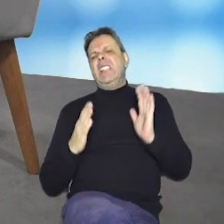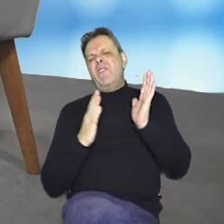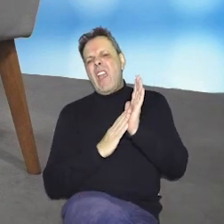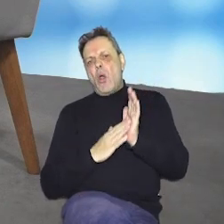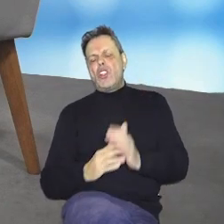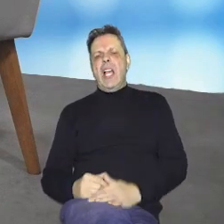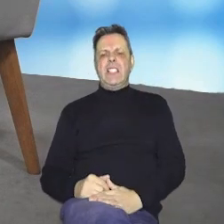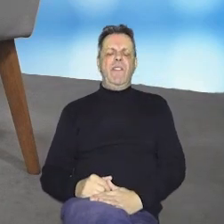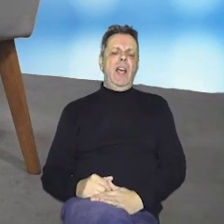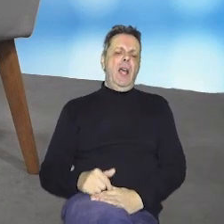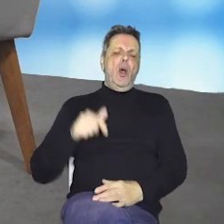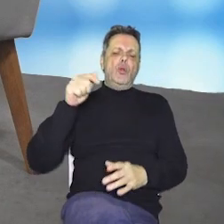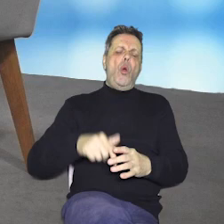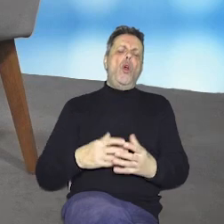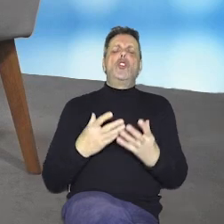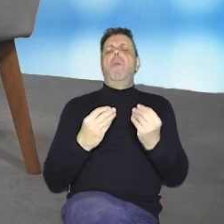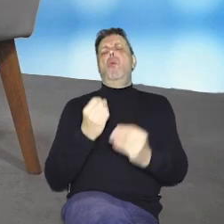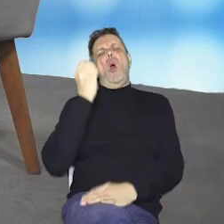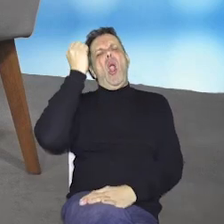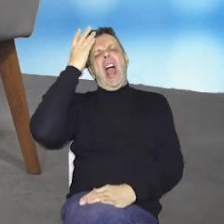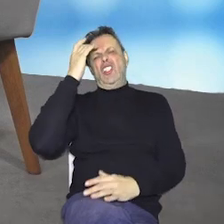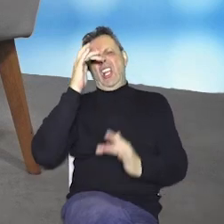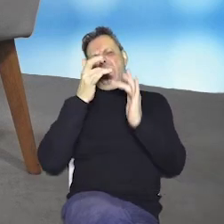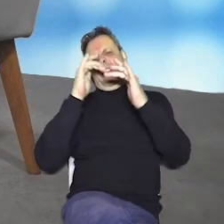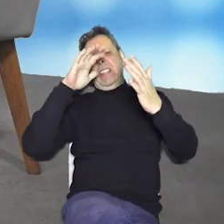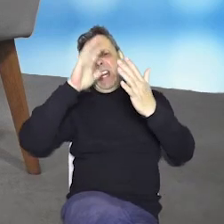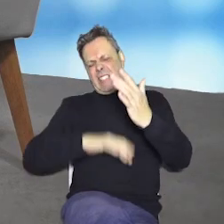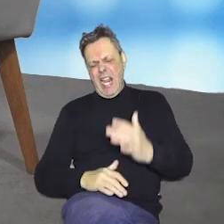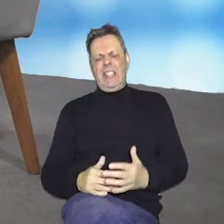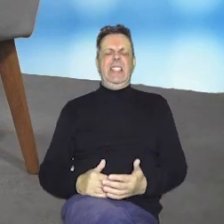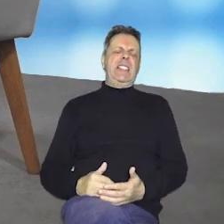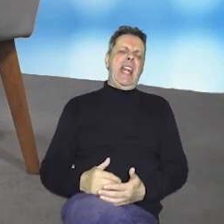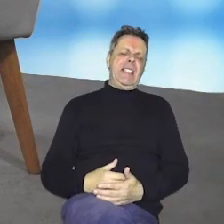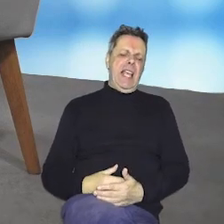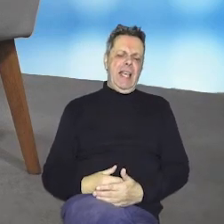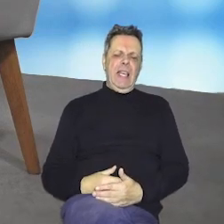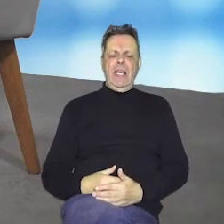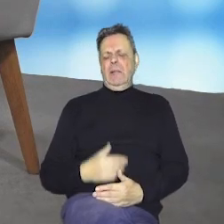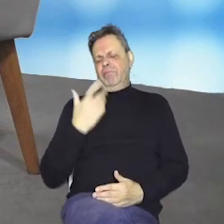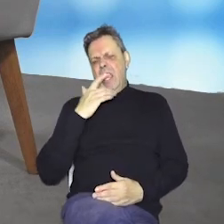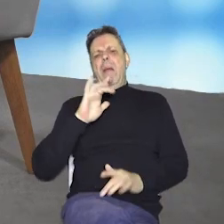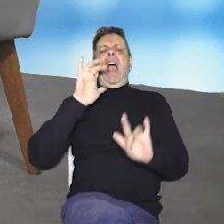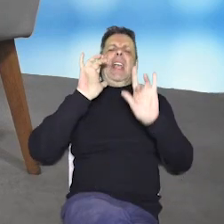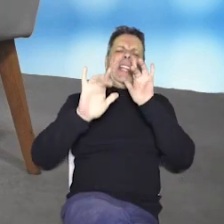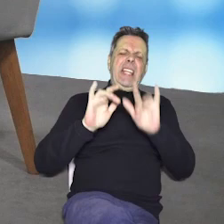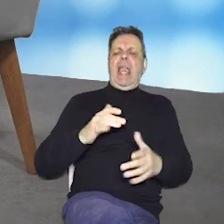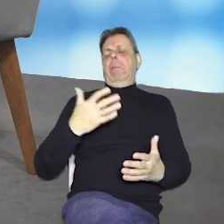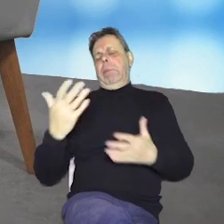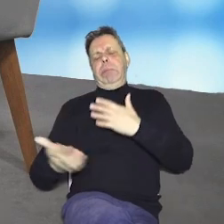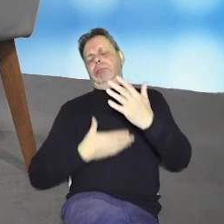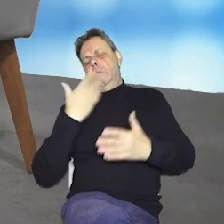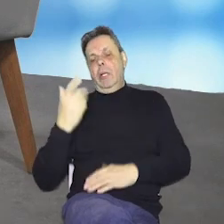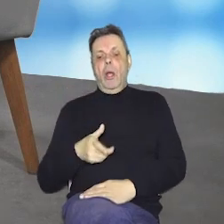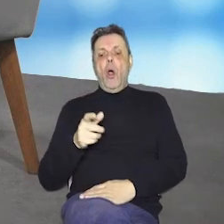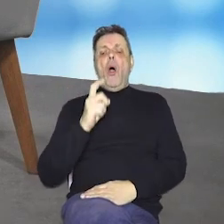svjedočanstva, tu je još niz lažnih stranica za i protiv kao kritike i diže se u